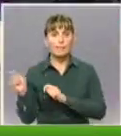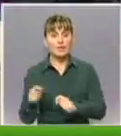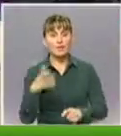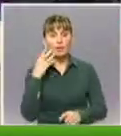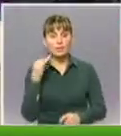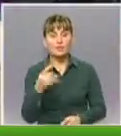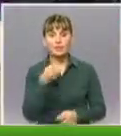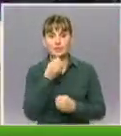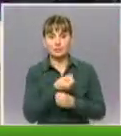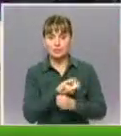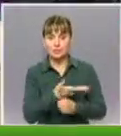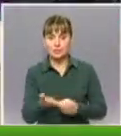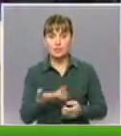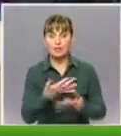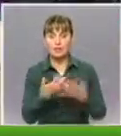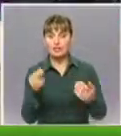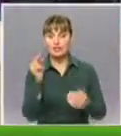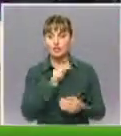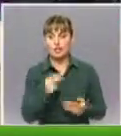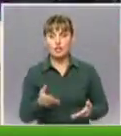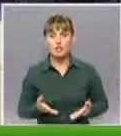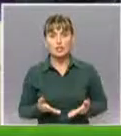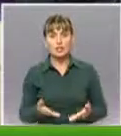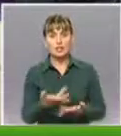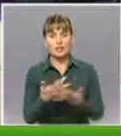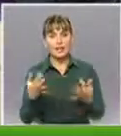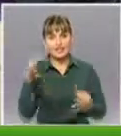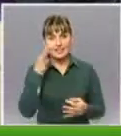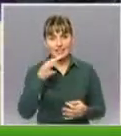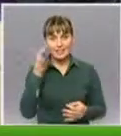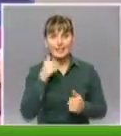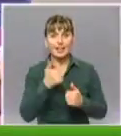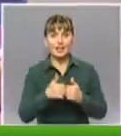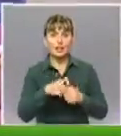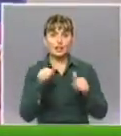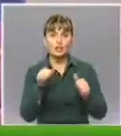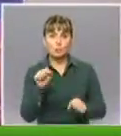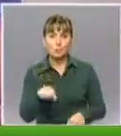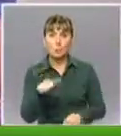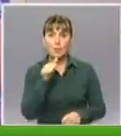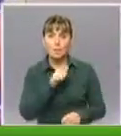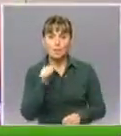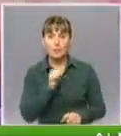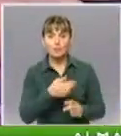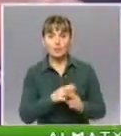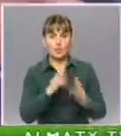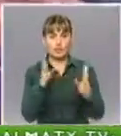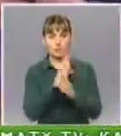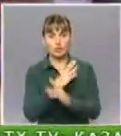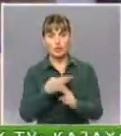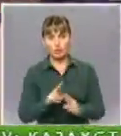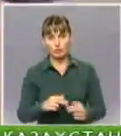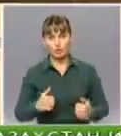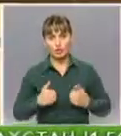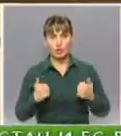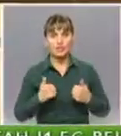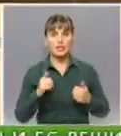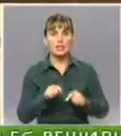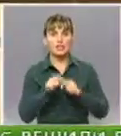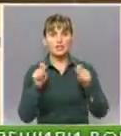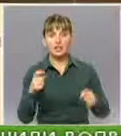с гостинцами, привезла матча-чай и испекла традиционные сладости. Каждый смог погрузиться в атмосферу уюта, которую так тщательно создавала